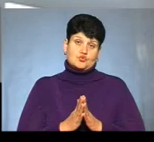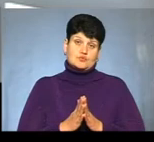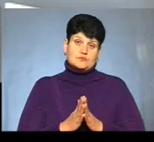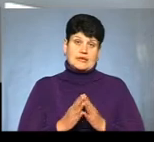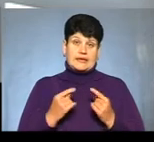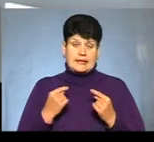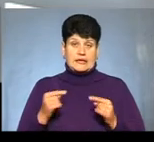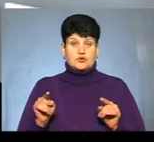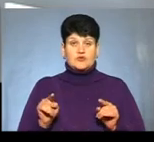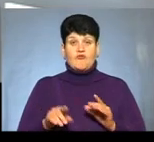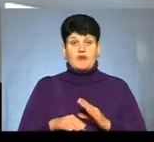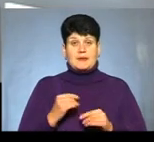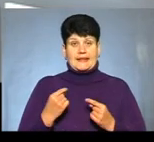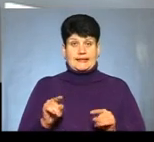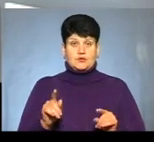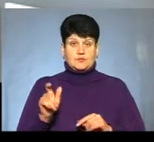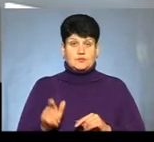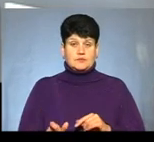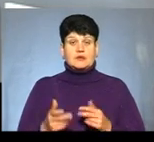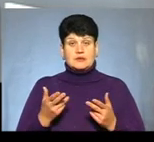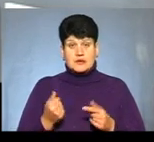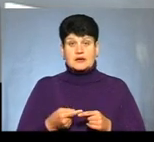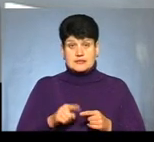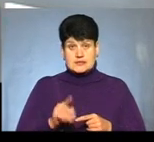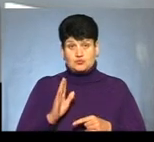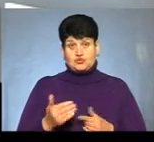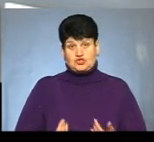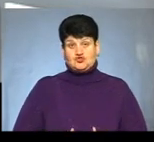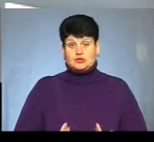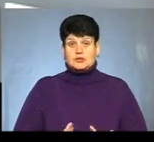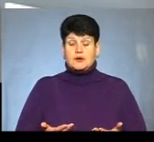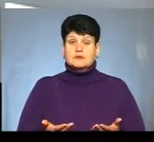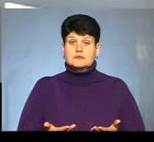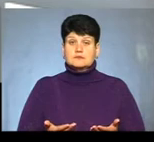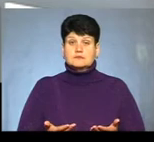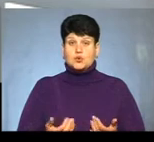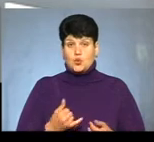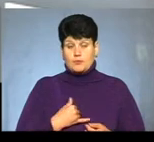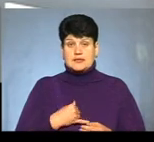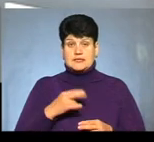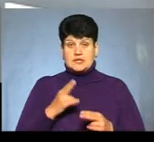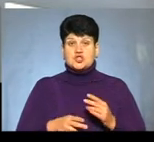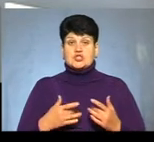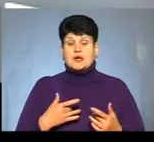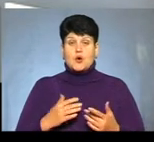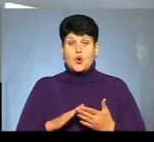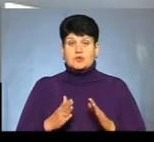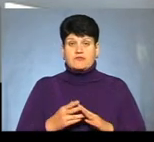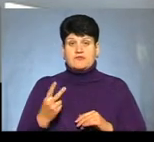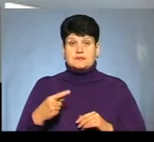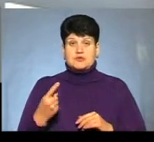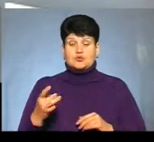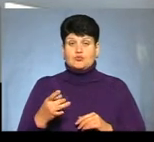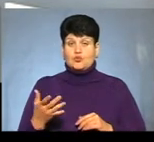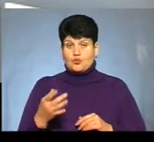прошу іншого, вибирайте, давайте іншого. Так, оце буде життя. От в мене закінчиться контракт,